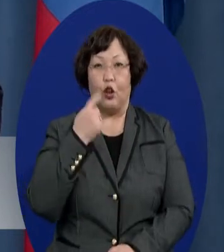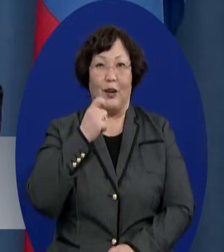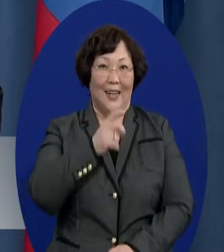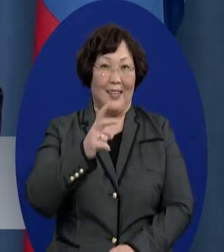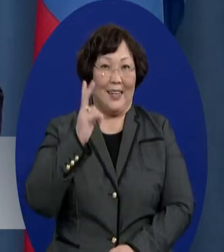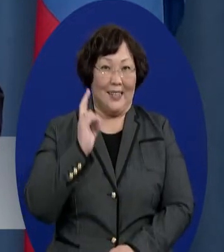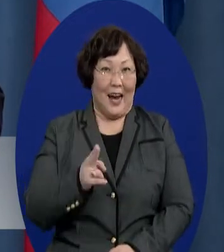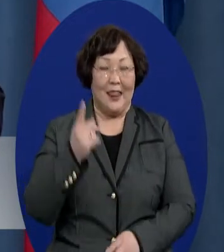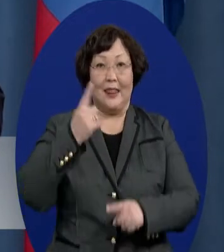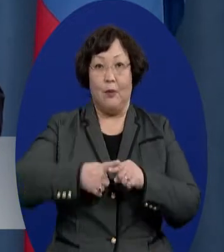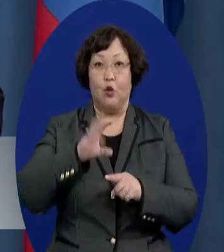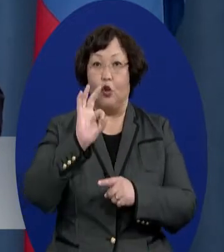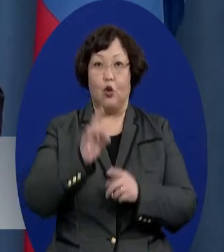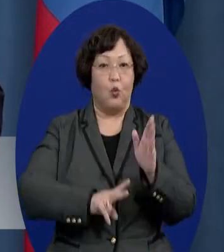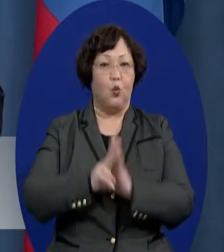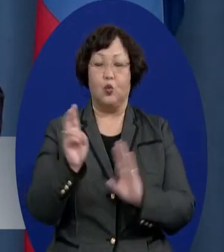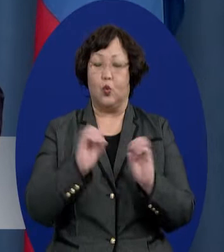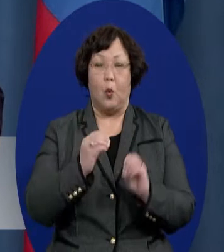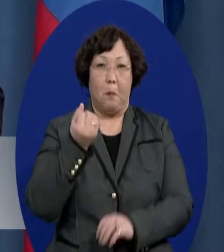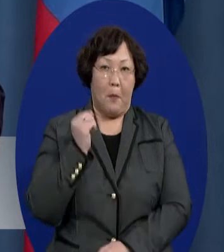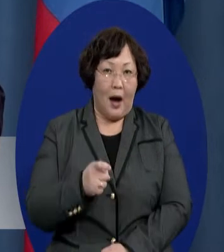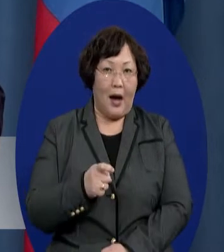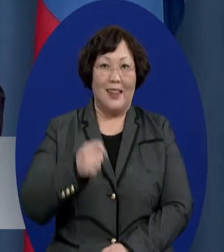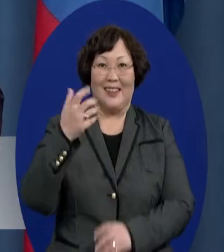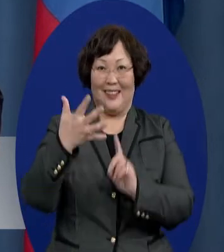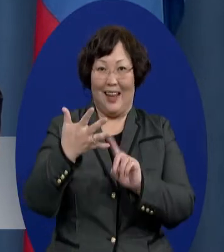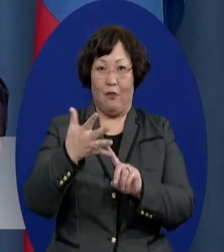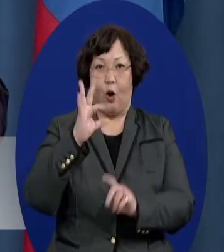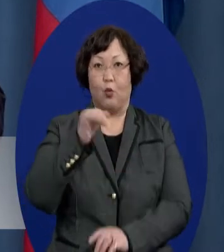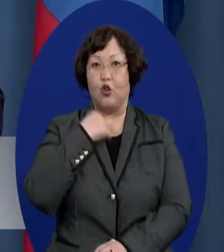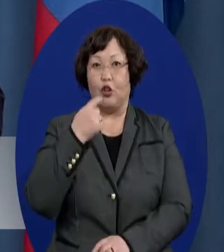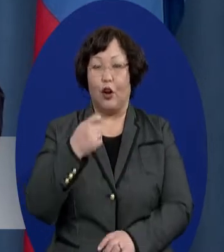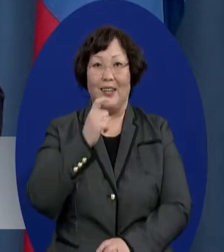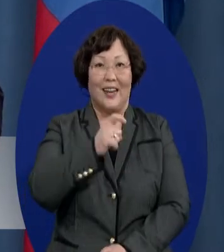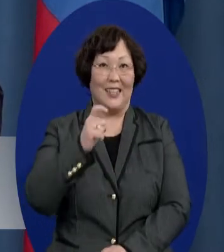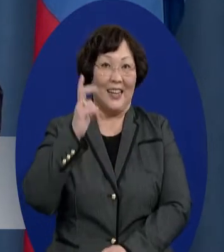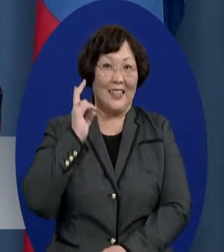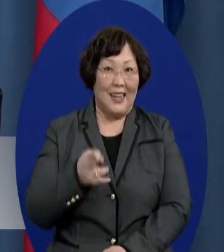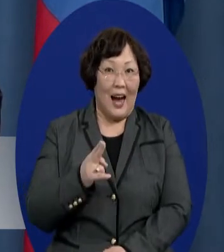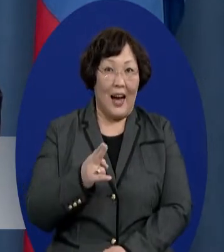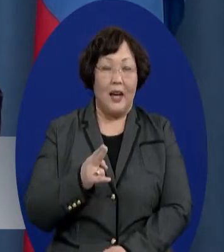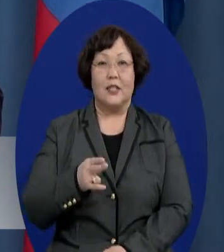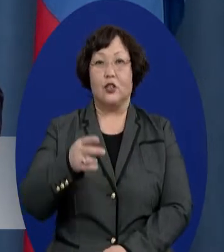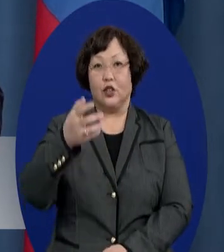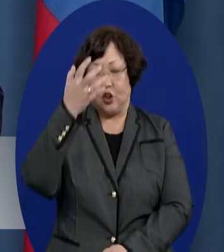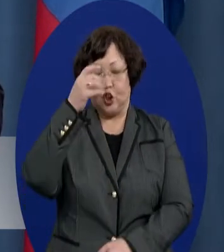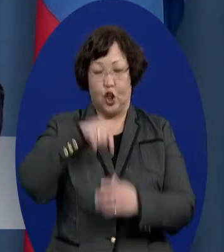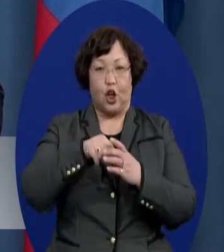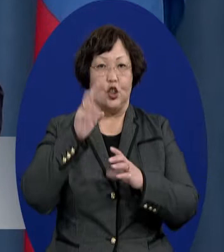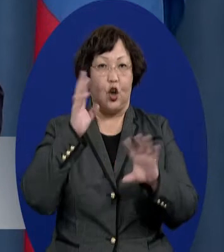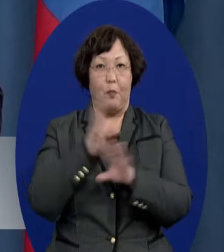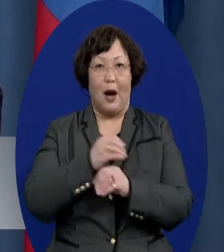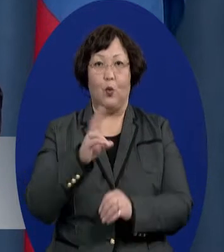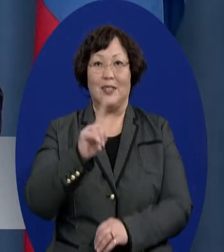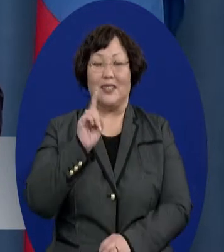компанид нэмэлт өр үүсгэхгүй байх, 5-р оюутгын хязгаарлагдмал хариуцлагатай компани засаглалыг сайжруулах,